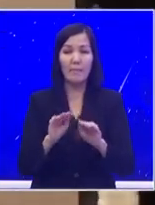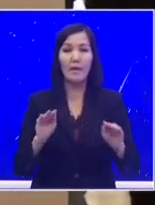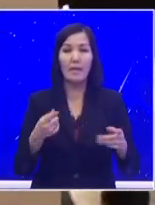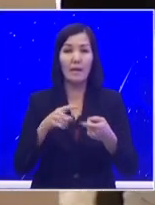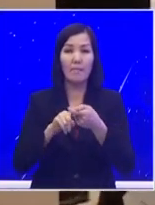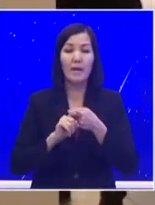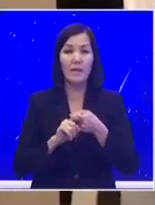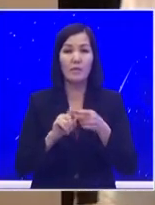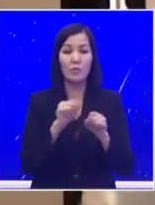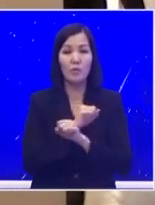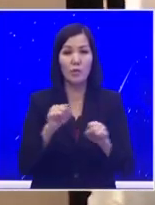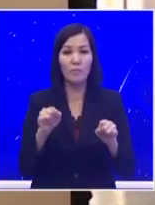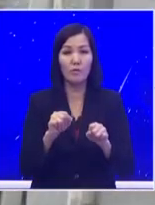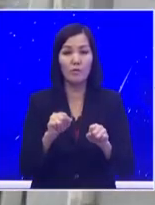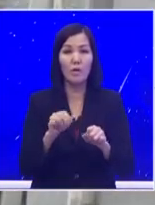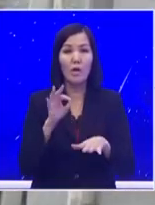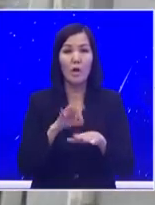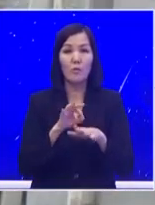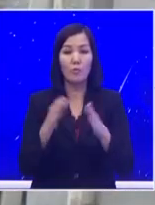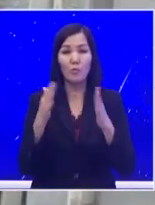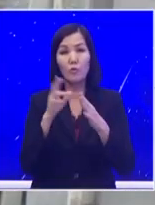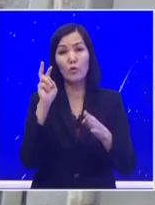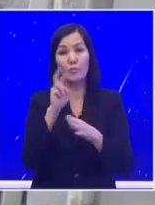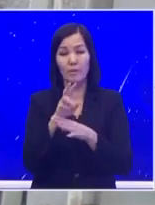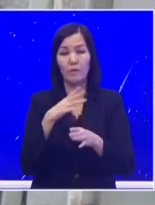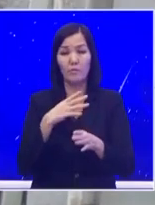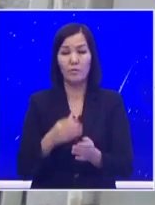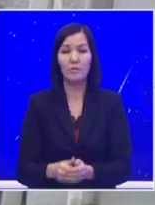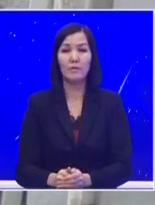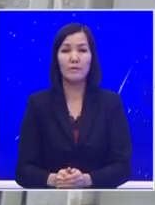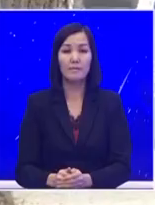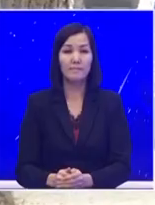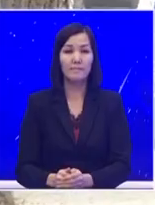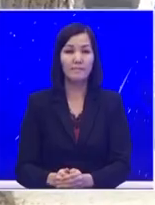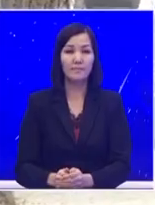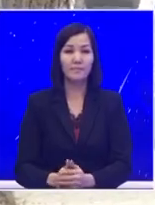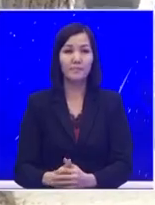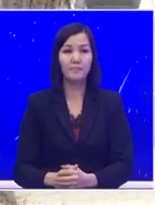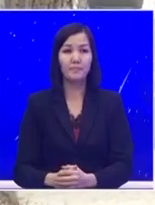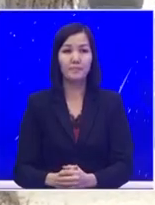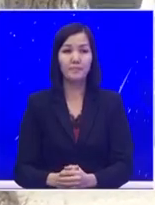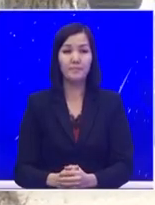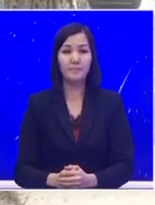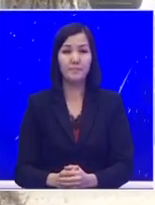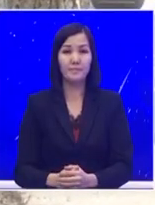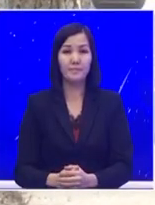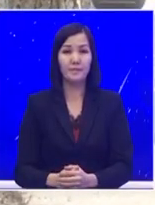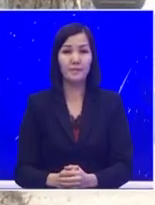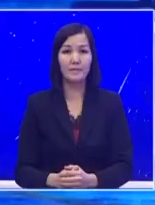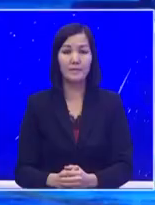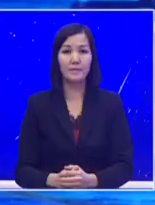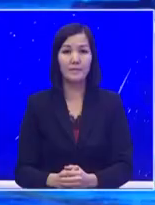байланыс орнатпау үшін арнайы науқастың үйіне барады. Рахат Рахмжанов, Надир Хамзин, Жетсу арнасы, Талдықорған.